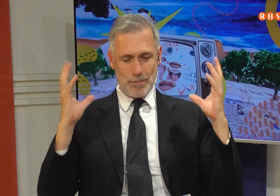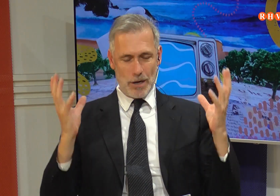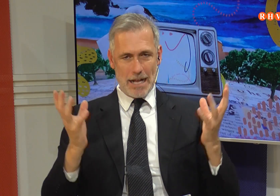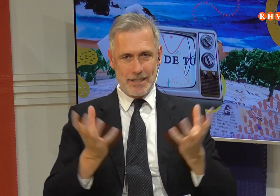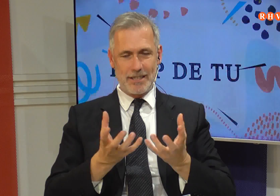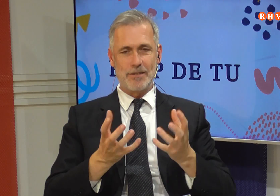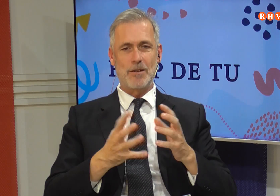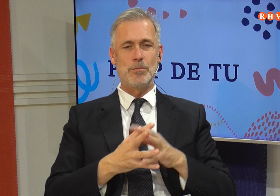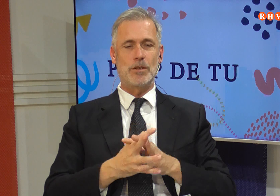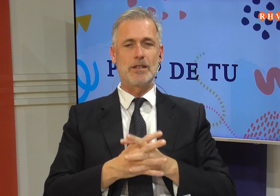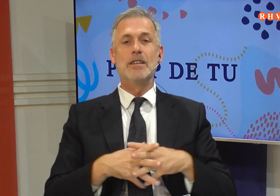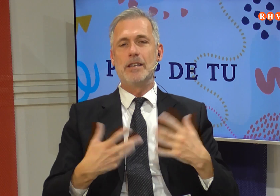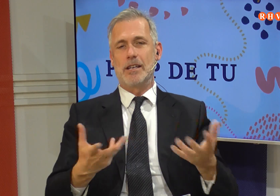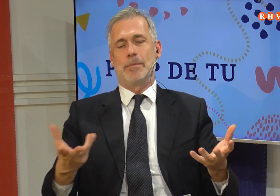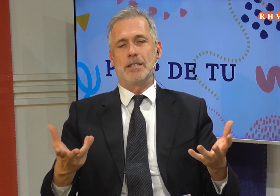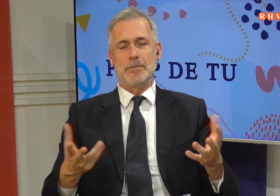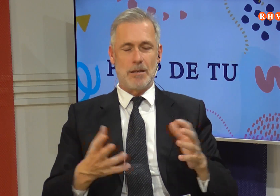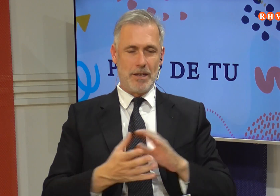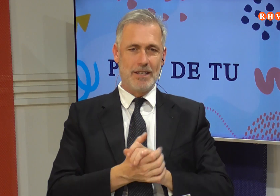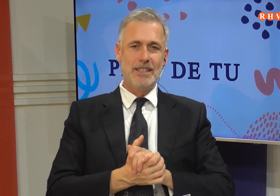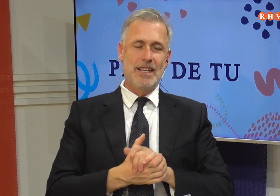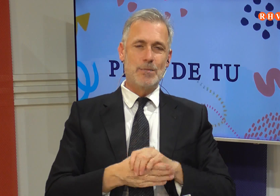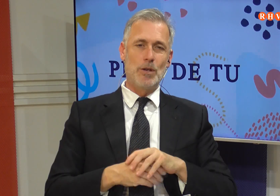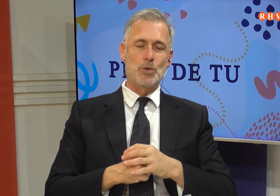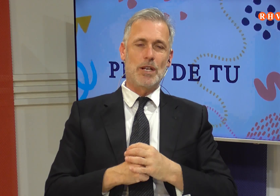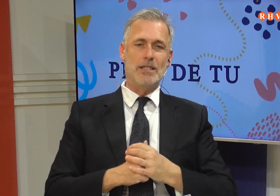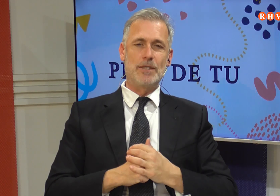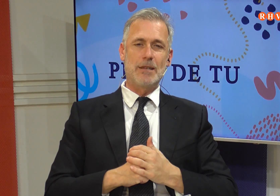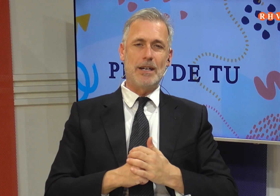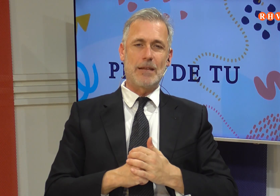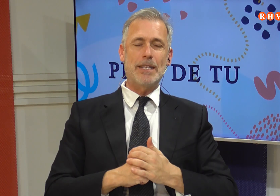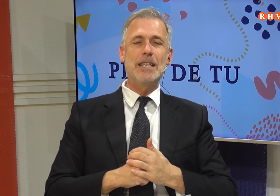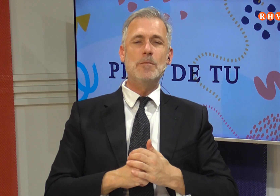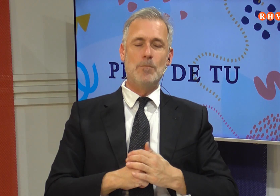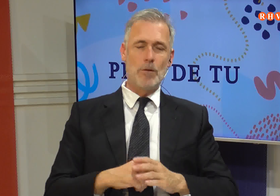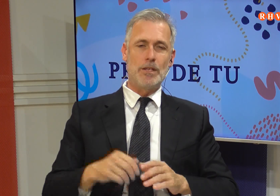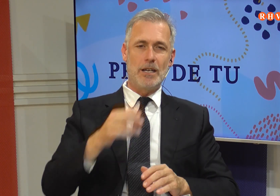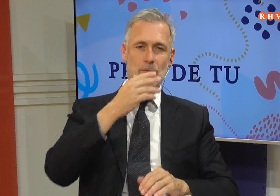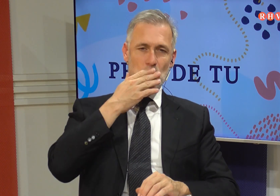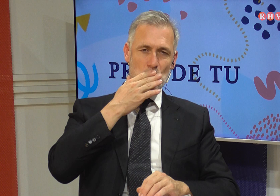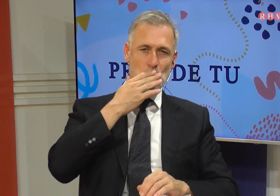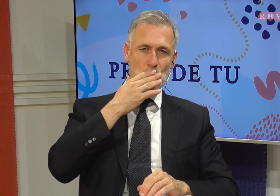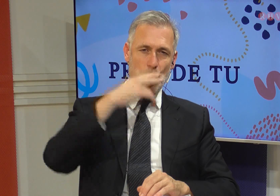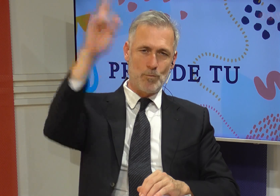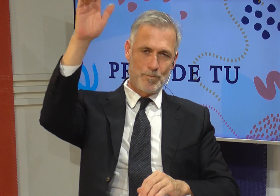Tota la voràgine, no?, que comporta, i que al mateix temps també és molt il·lusionant. Fins demà, que passen molt bon dia.